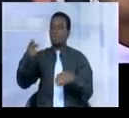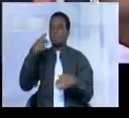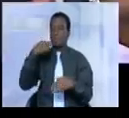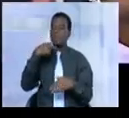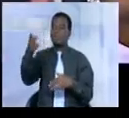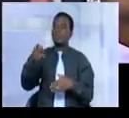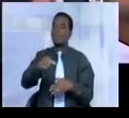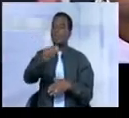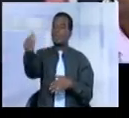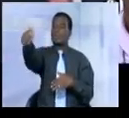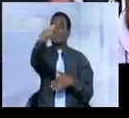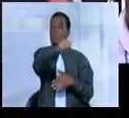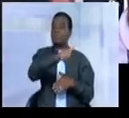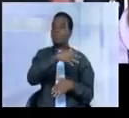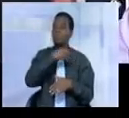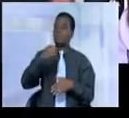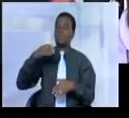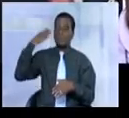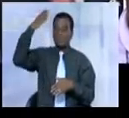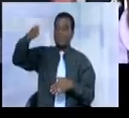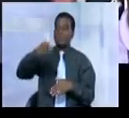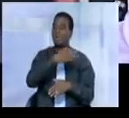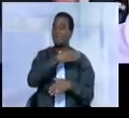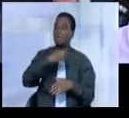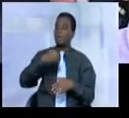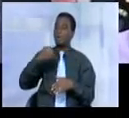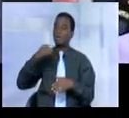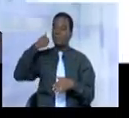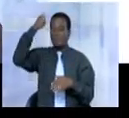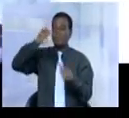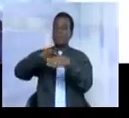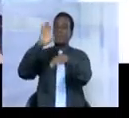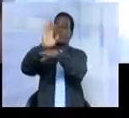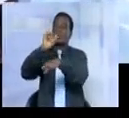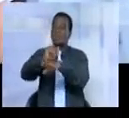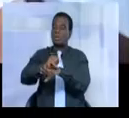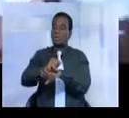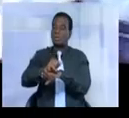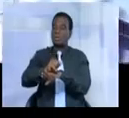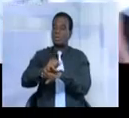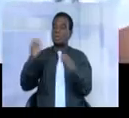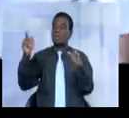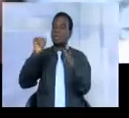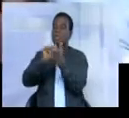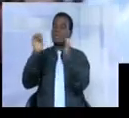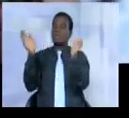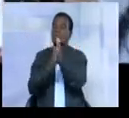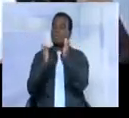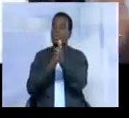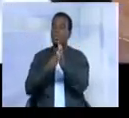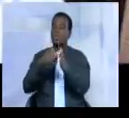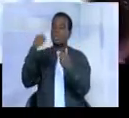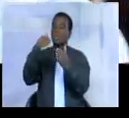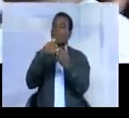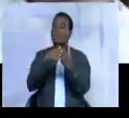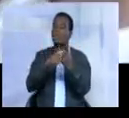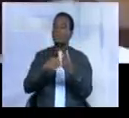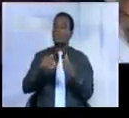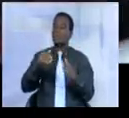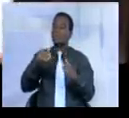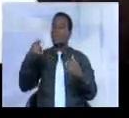explorer vous-même votre futur et aussi l'avenir de la Côte d'Ivoire. Le centre Marie-Eugénie est composé de sœurs,